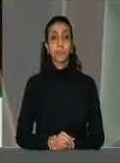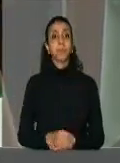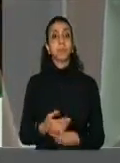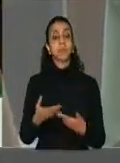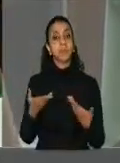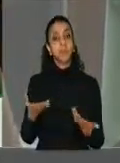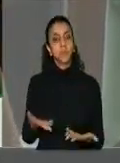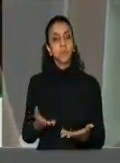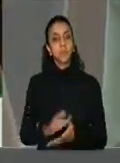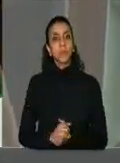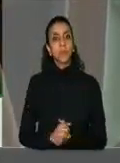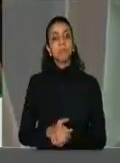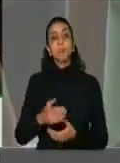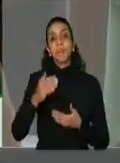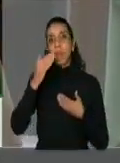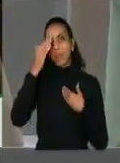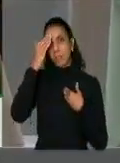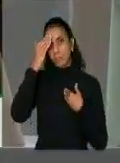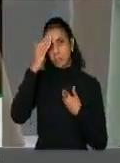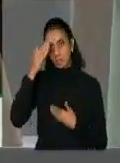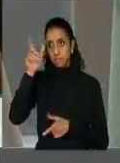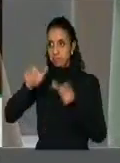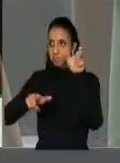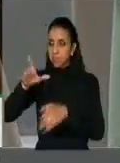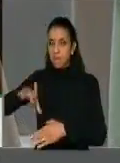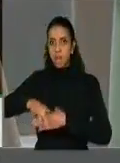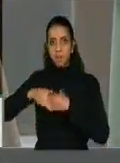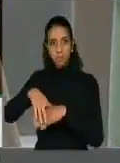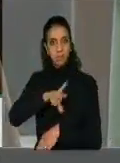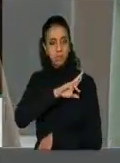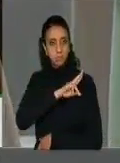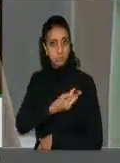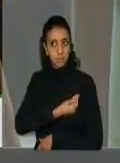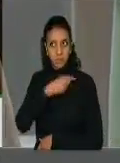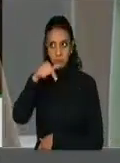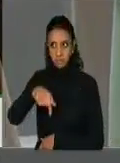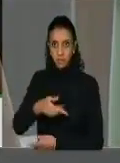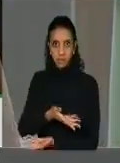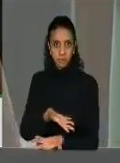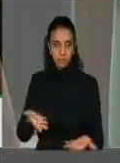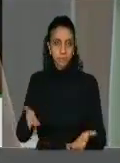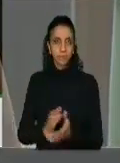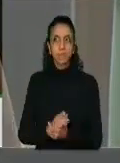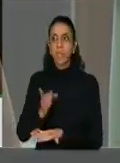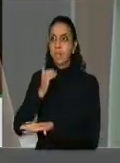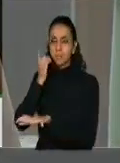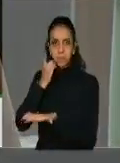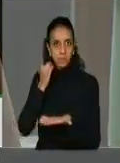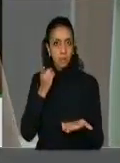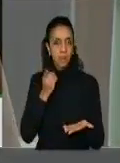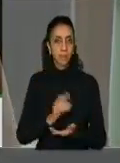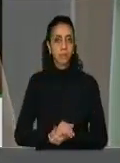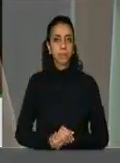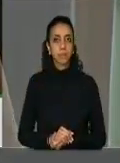Primeiramente, gostaria de agradecer a presença das autoridades religiosas aqui presentes,